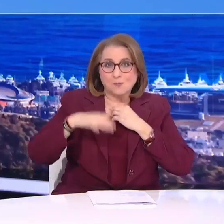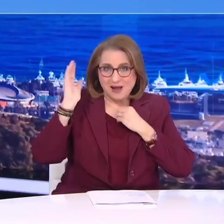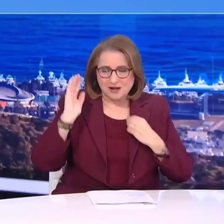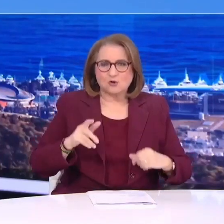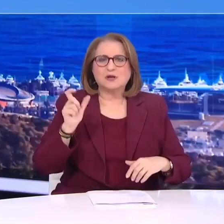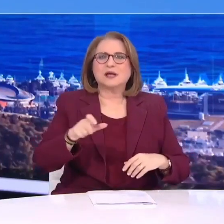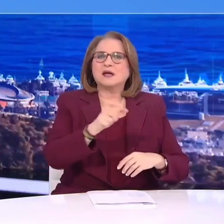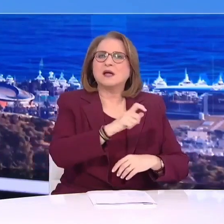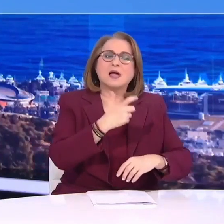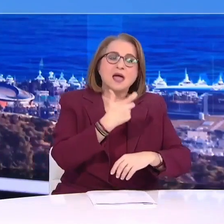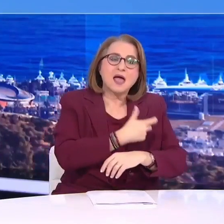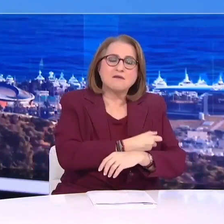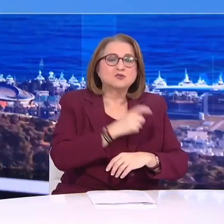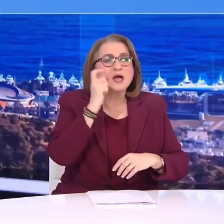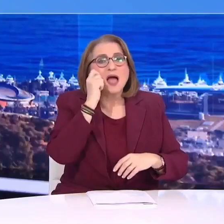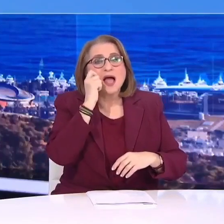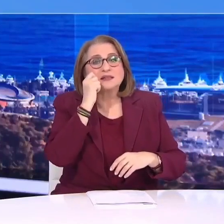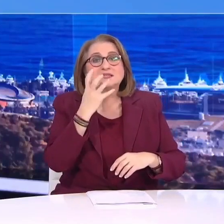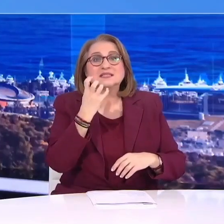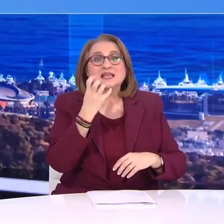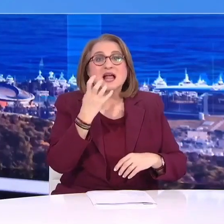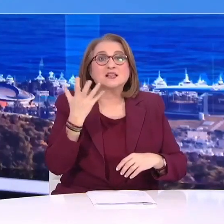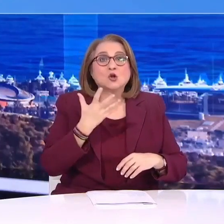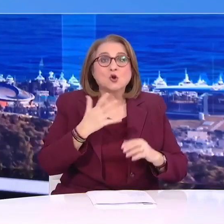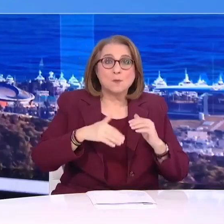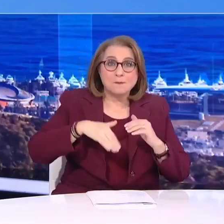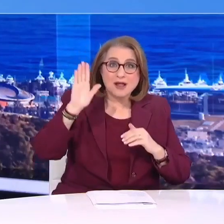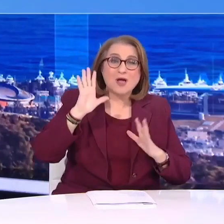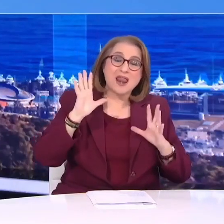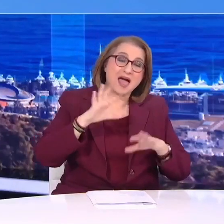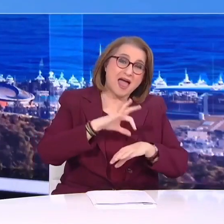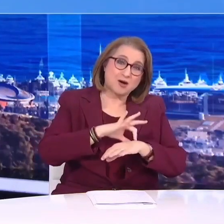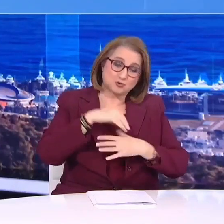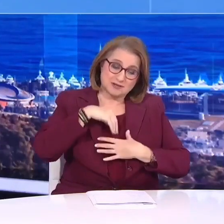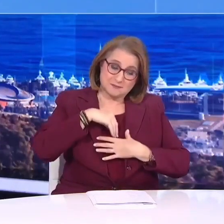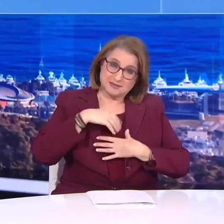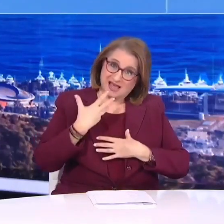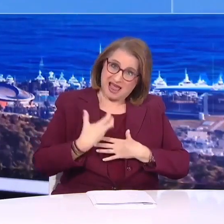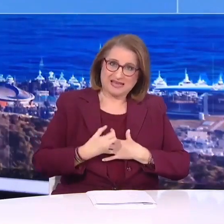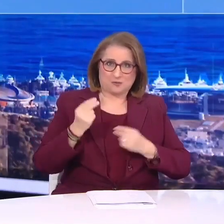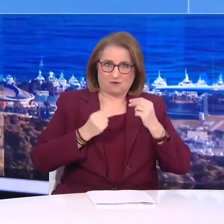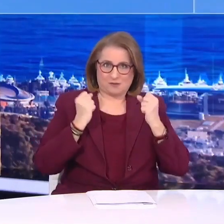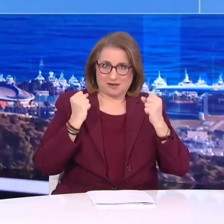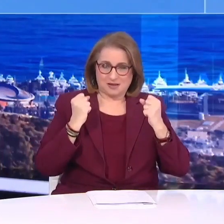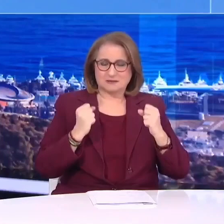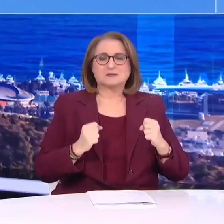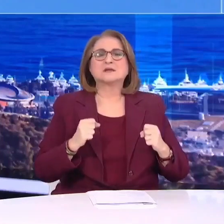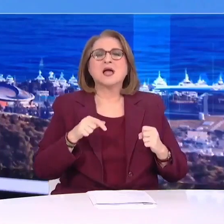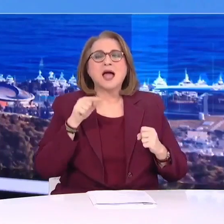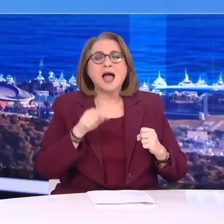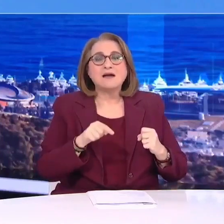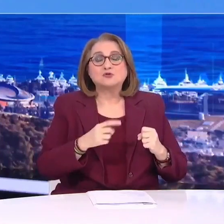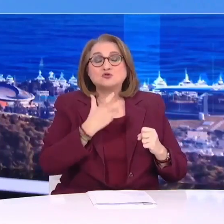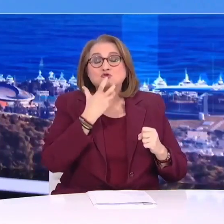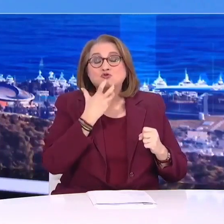τους ανεμβολίαστους άνδρες ηλικίας άνω των 40 ετών, αλλά με υποκείμενα νοσήματα, ο κίνδυνος σοβαρής νόσου είναι